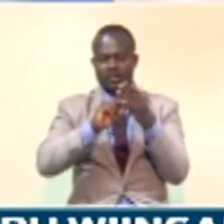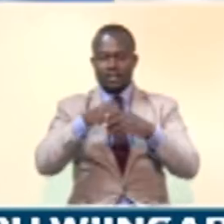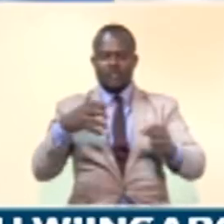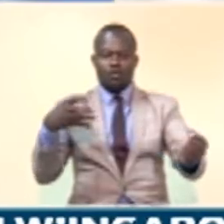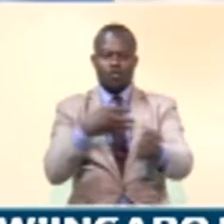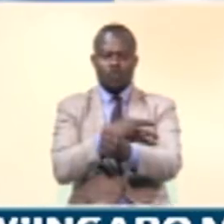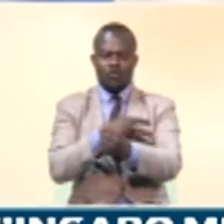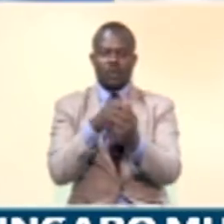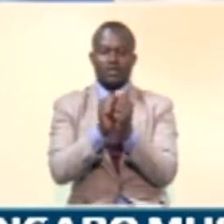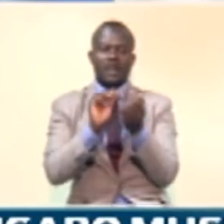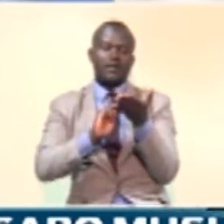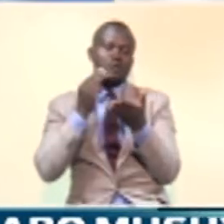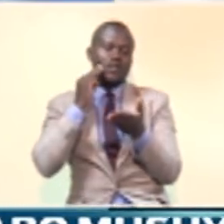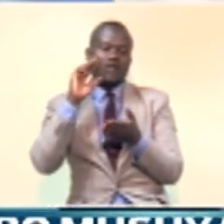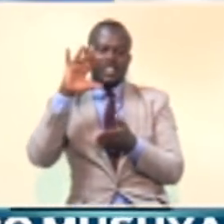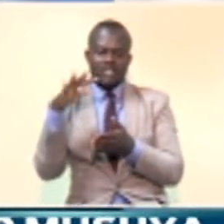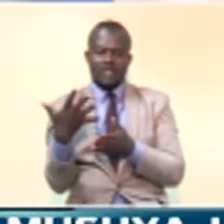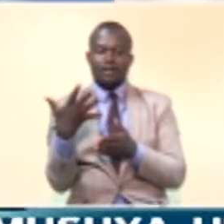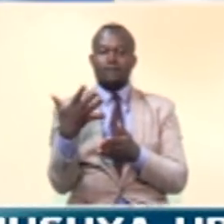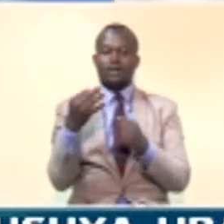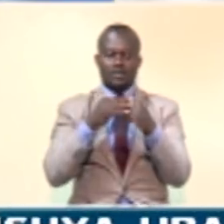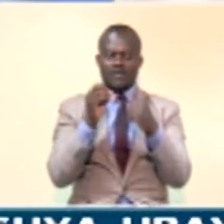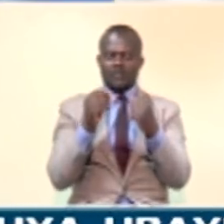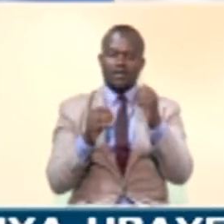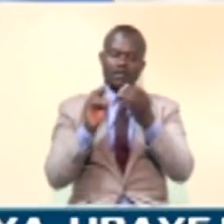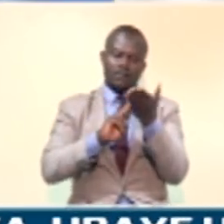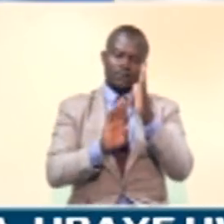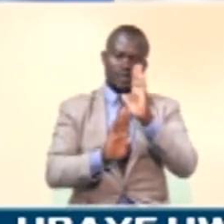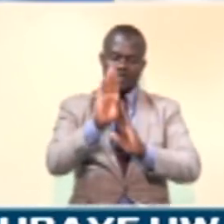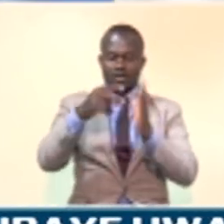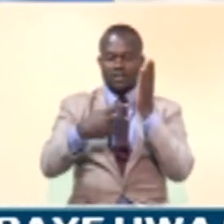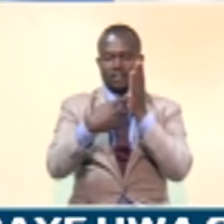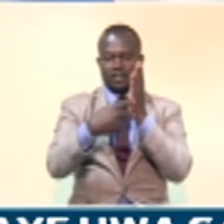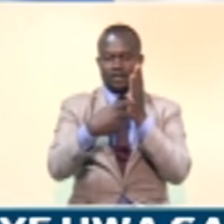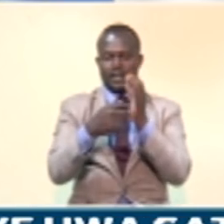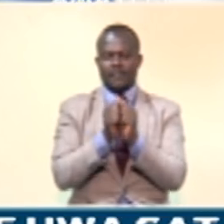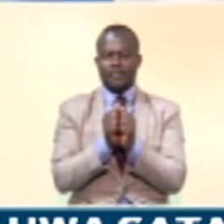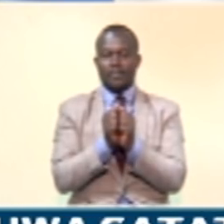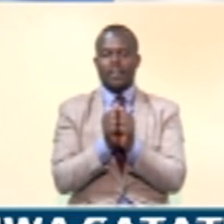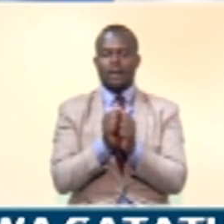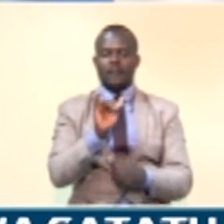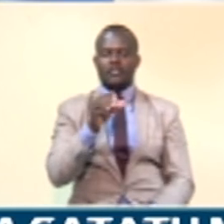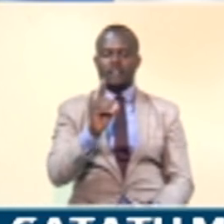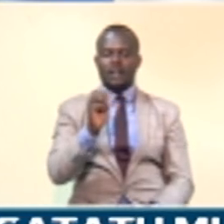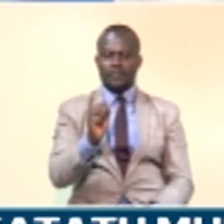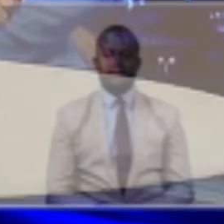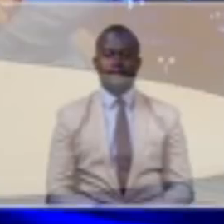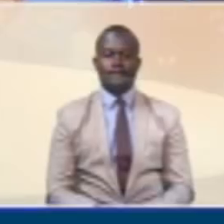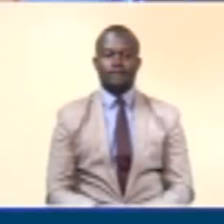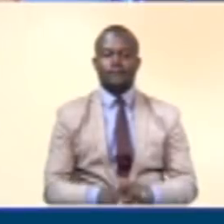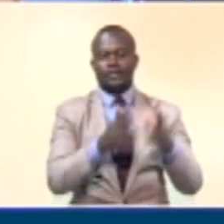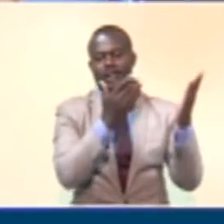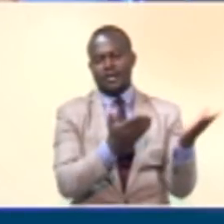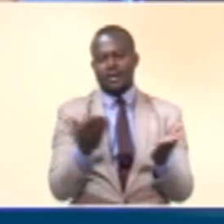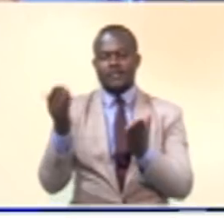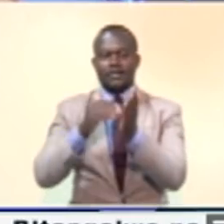rw'ingufu, na miliyoni 5,800,000 azakoreshwa mu guteza imbere imyuga n'ubumenyingiro. Jean Damascene Manishimwe, I Kigali. Kaza